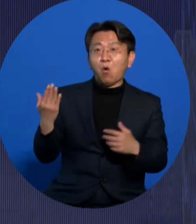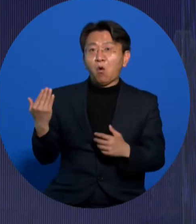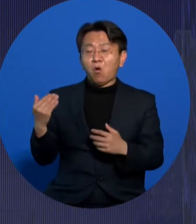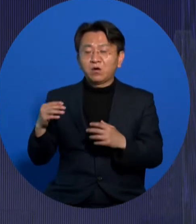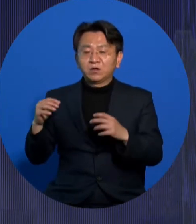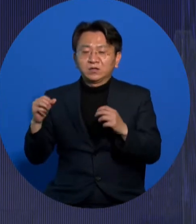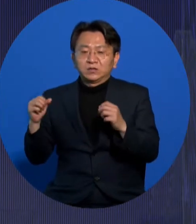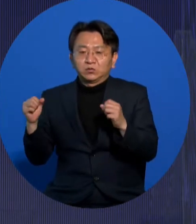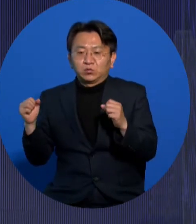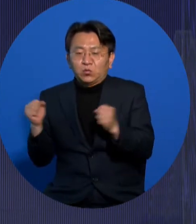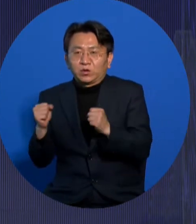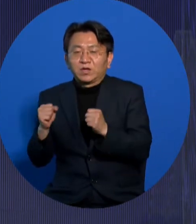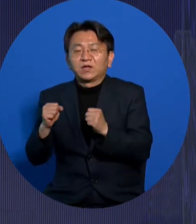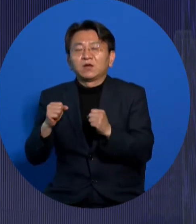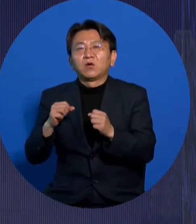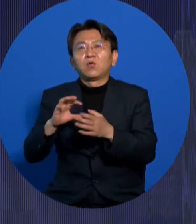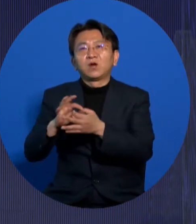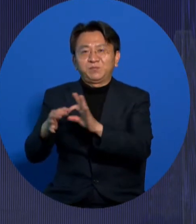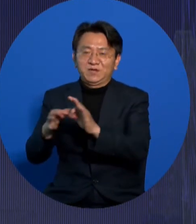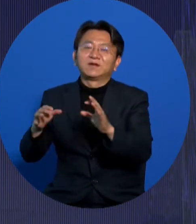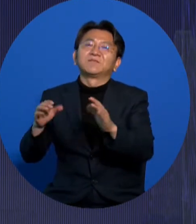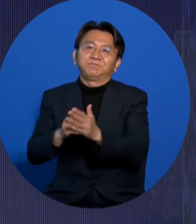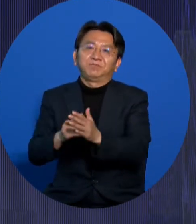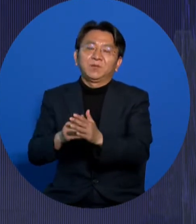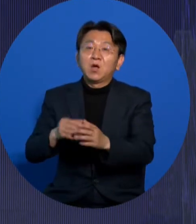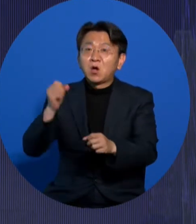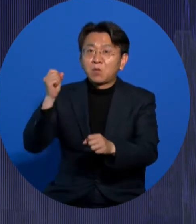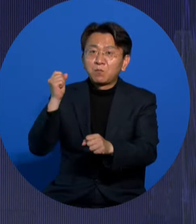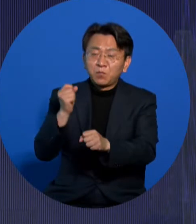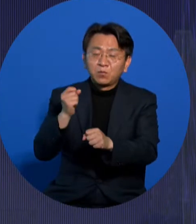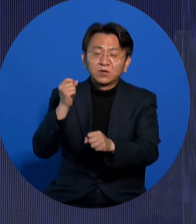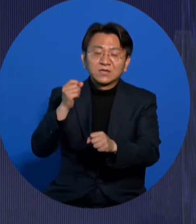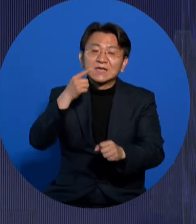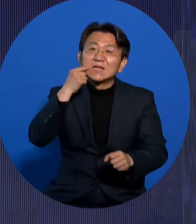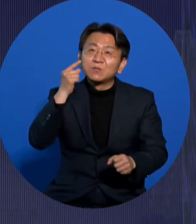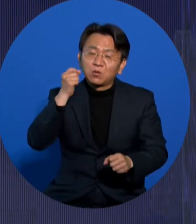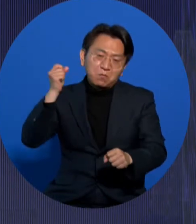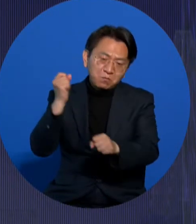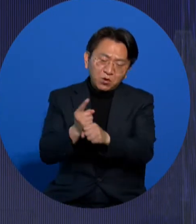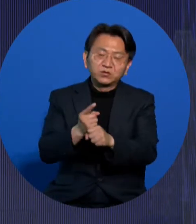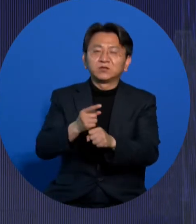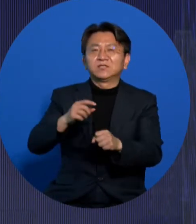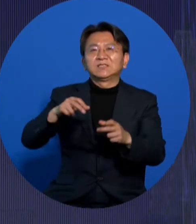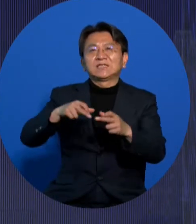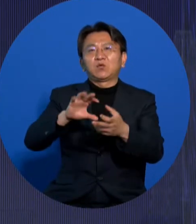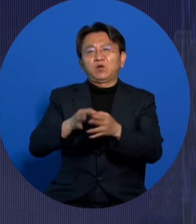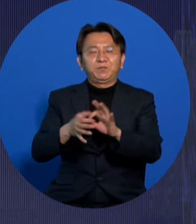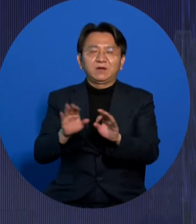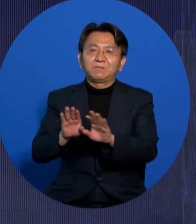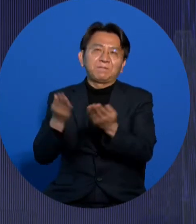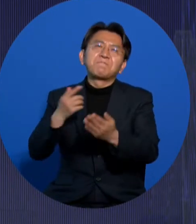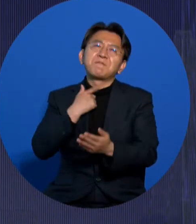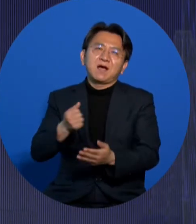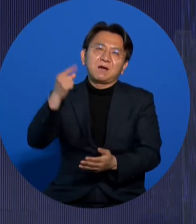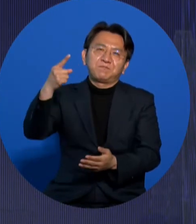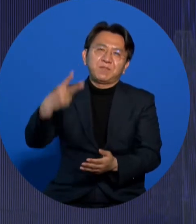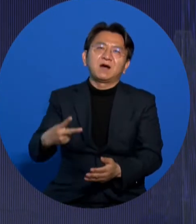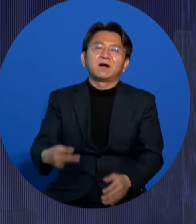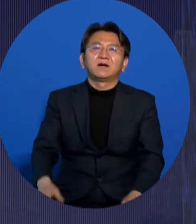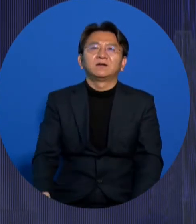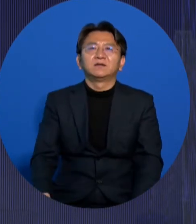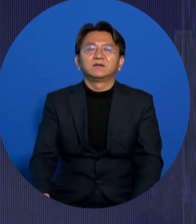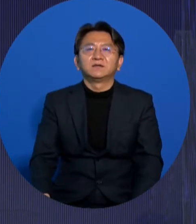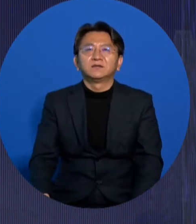패럴림픽을 개최하였고 일본은 그보다 훨씬 이전 패럴림픽을 개최하였습니다.